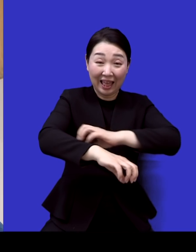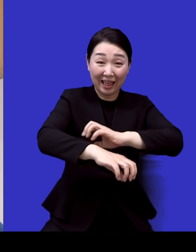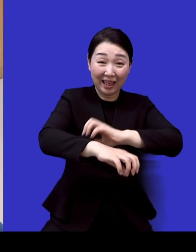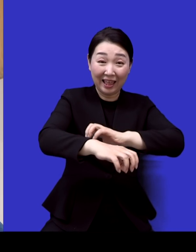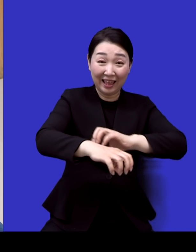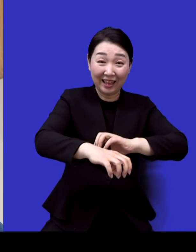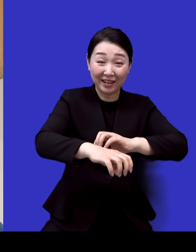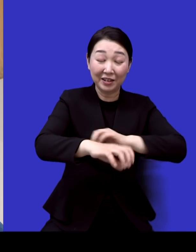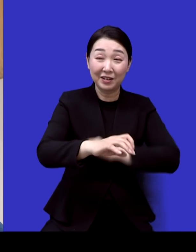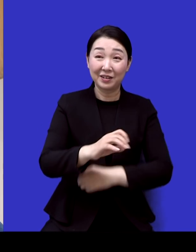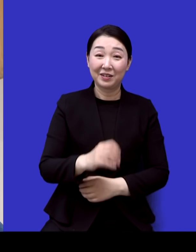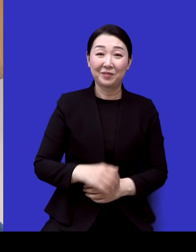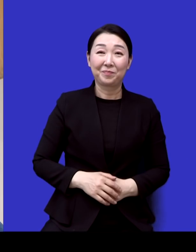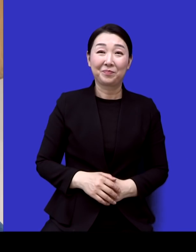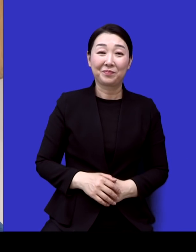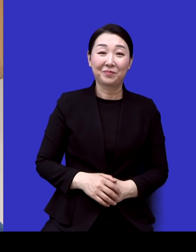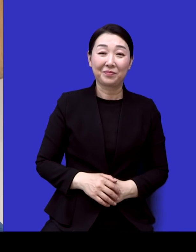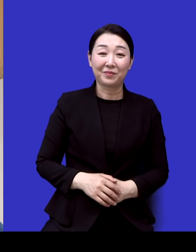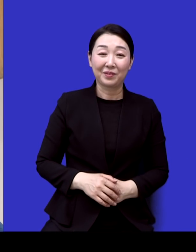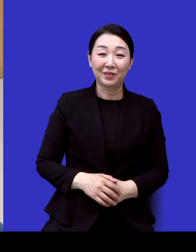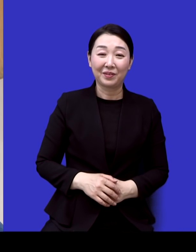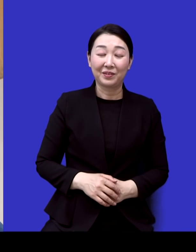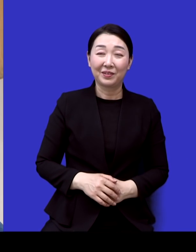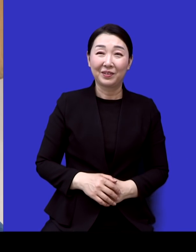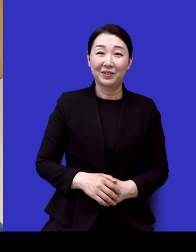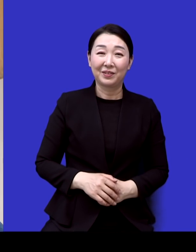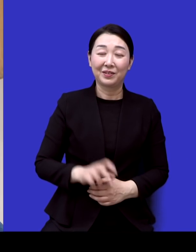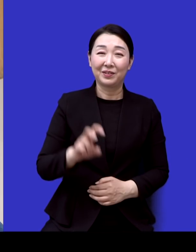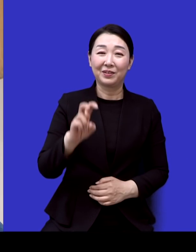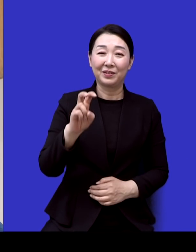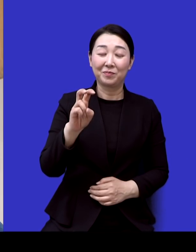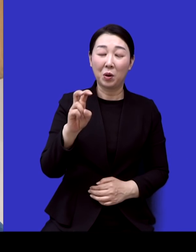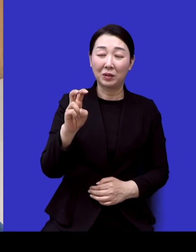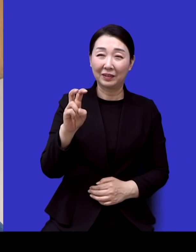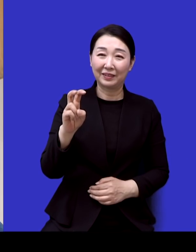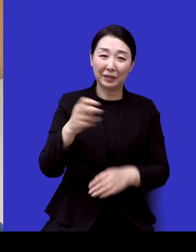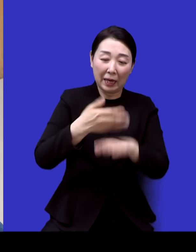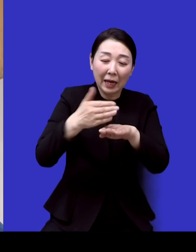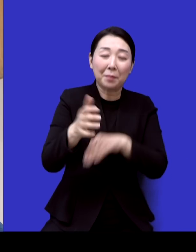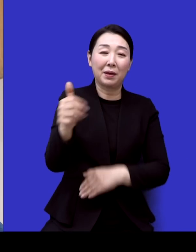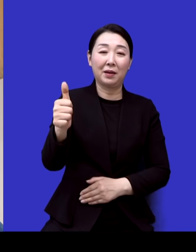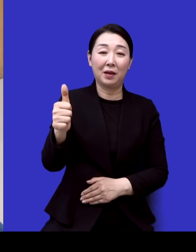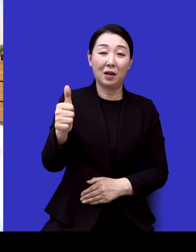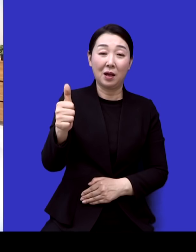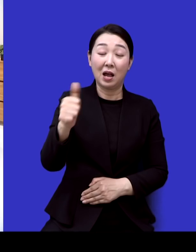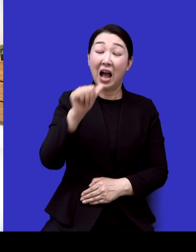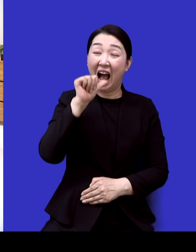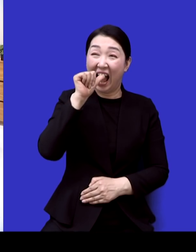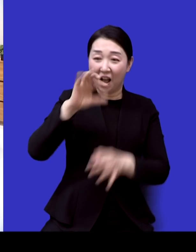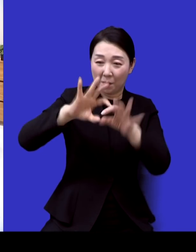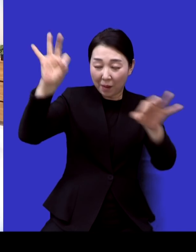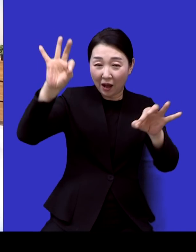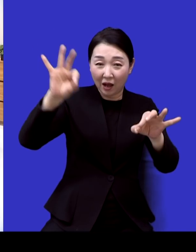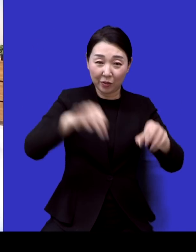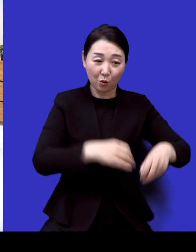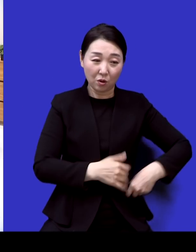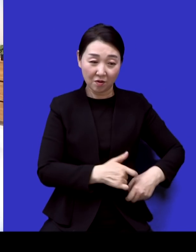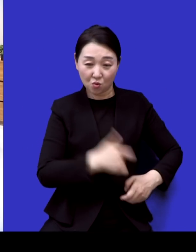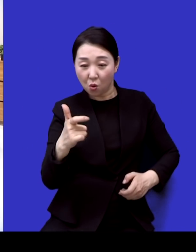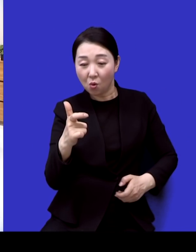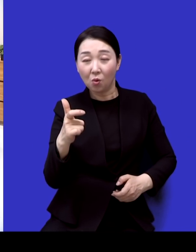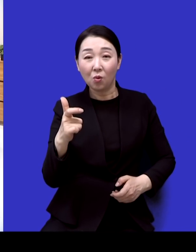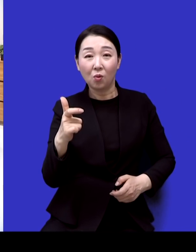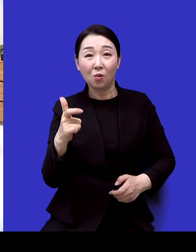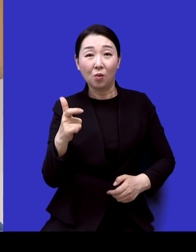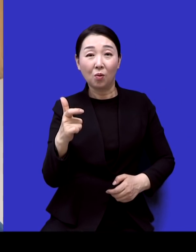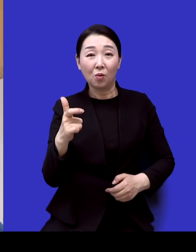멕시코 이제 그 형님들이 예. 조폭들이 한 분은 손에 쇠파이프를 가지고 아이고. 한 분은 허리춤에서 총을 꺼내려고 하고 아이고.